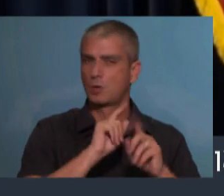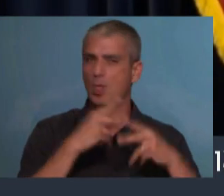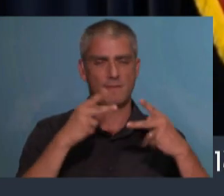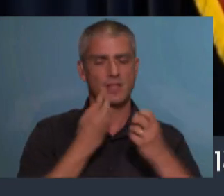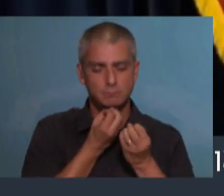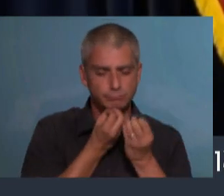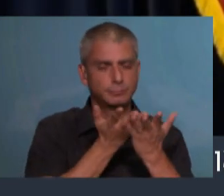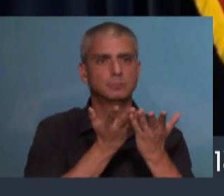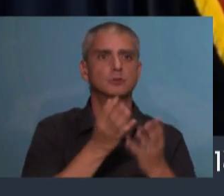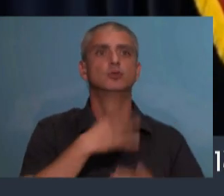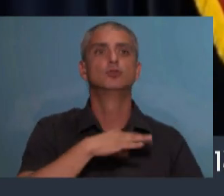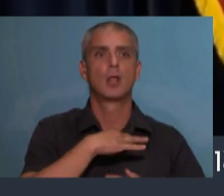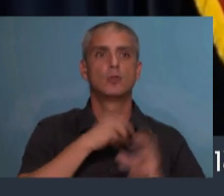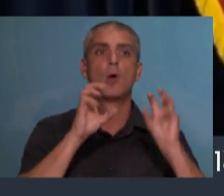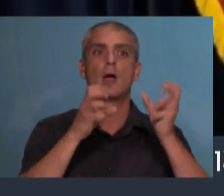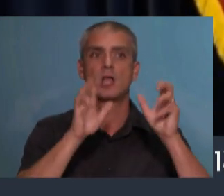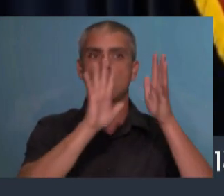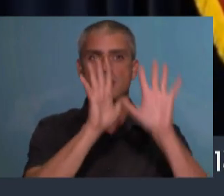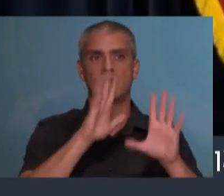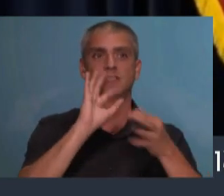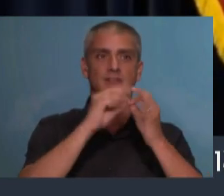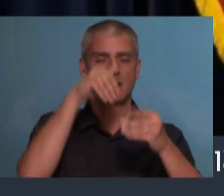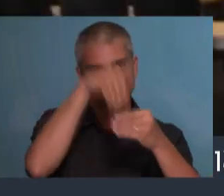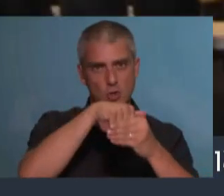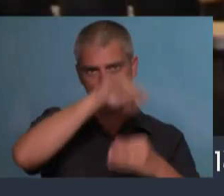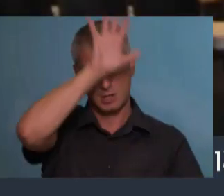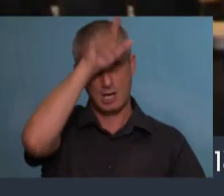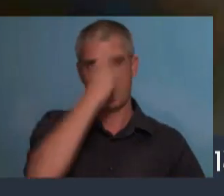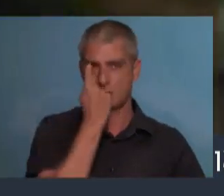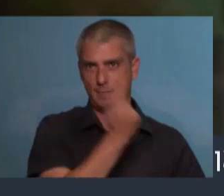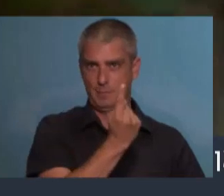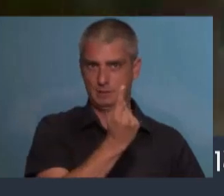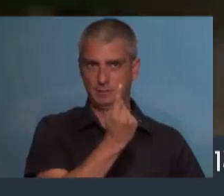message on the airwaves and online inside of Iran either.